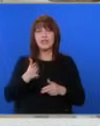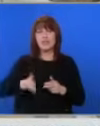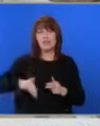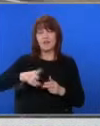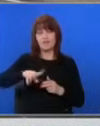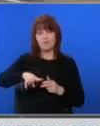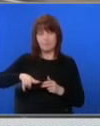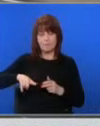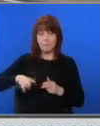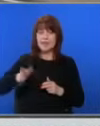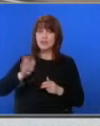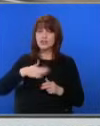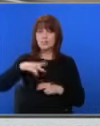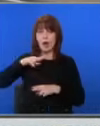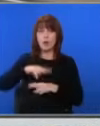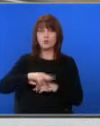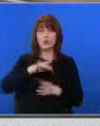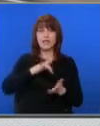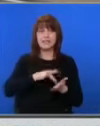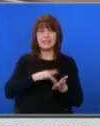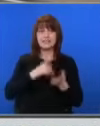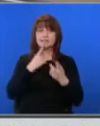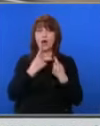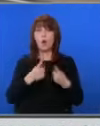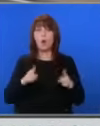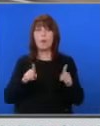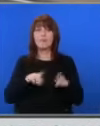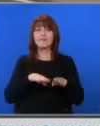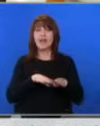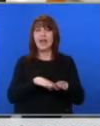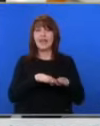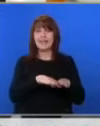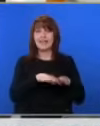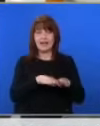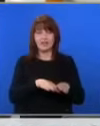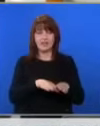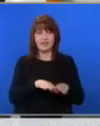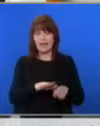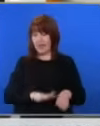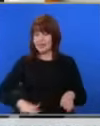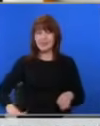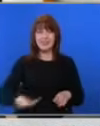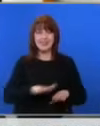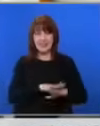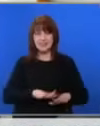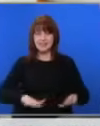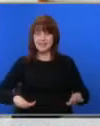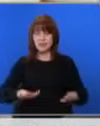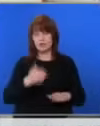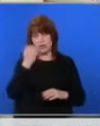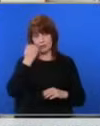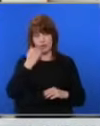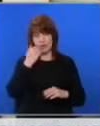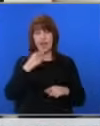до пътен възел Бела ще има и контролен център за управление на трафика по бъдещата магистрала. Настилката е добра,